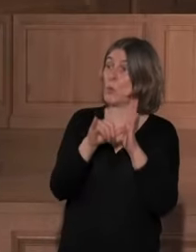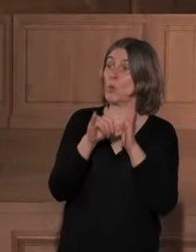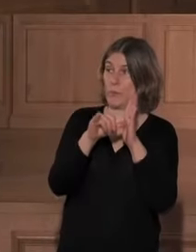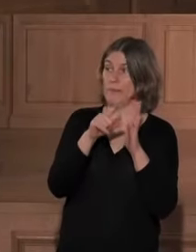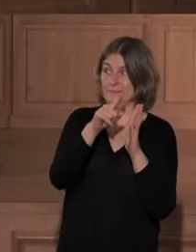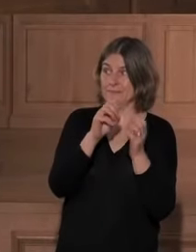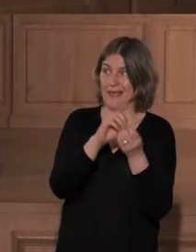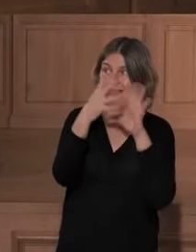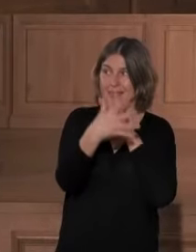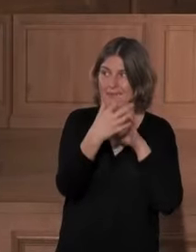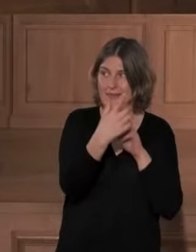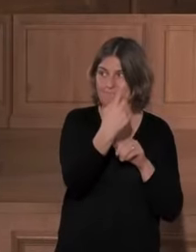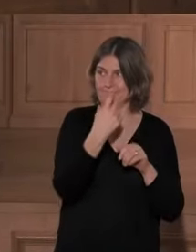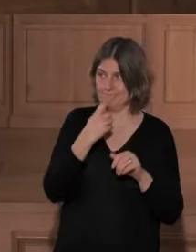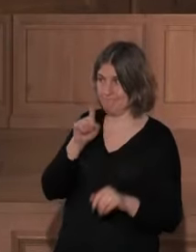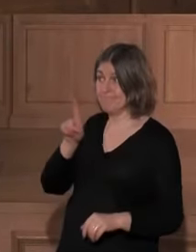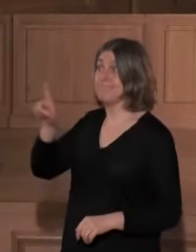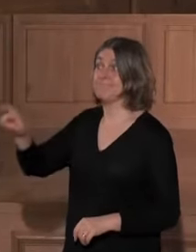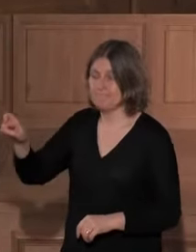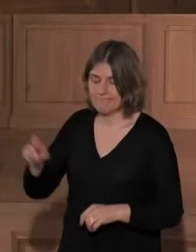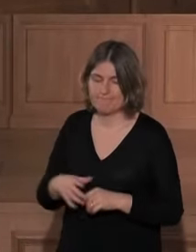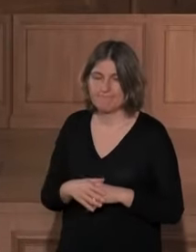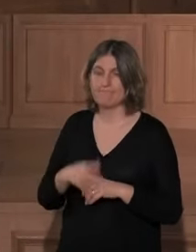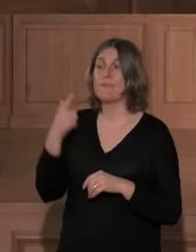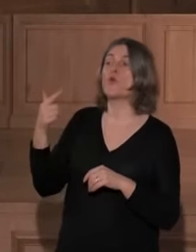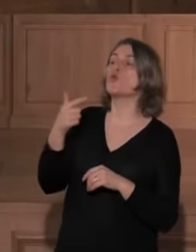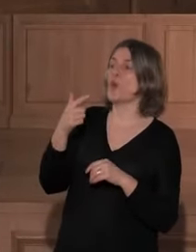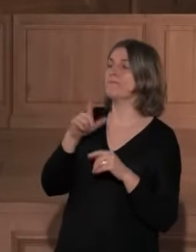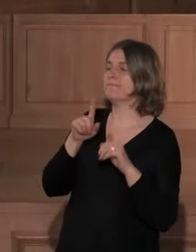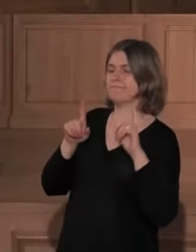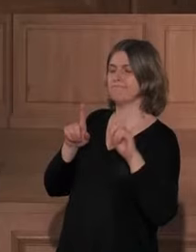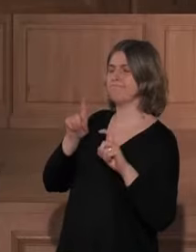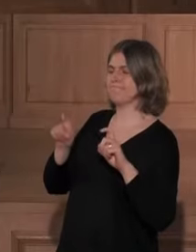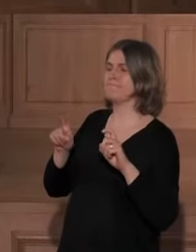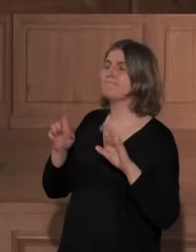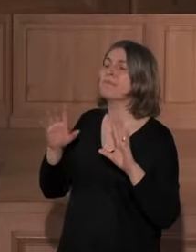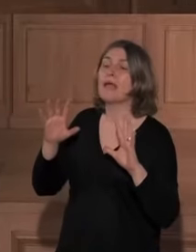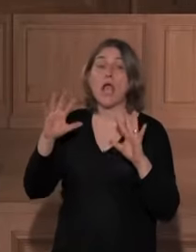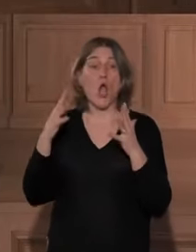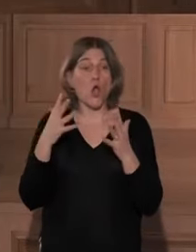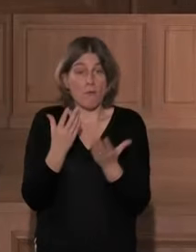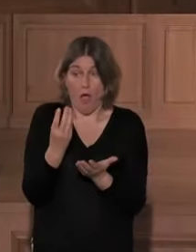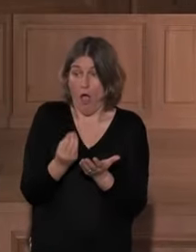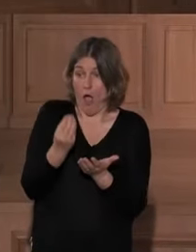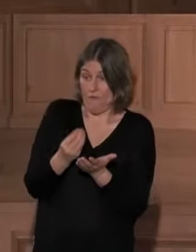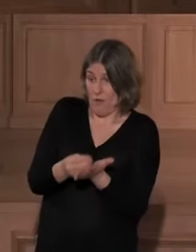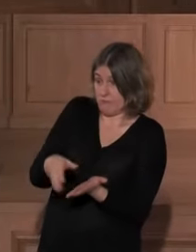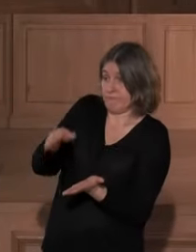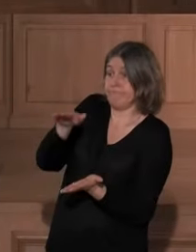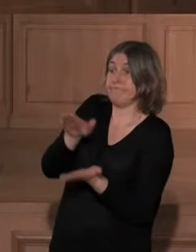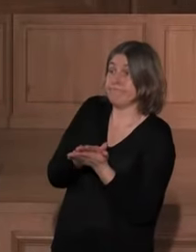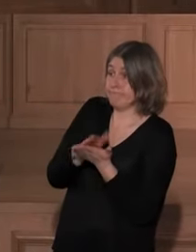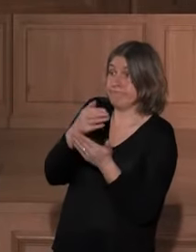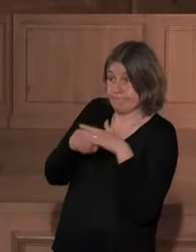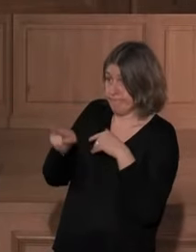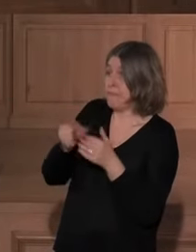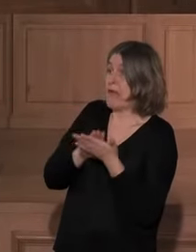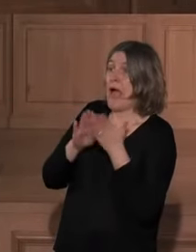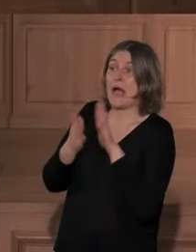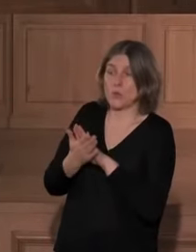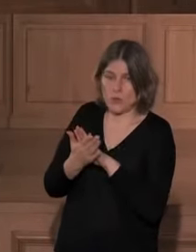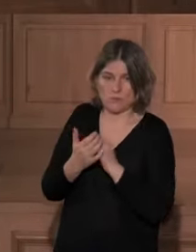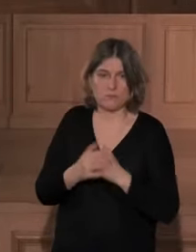Internet. Comment, deux questions complémentaires, je les pose en même temps. Comment nous pouvons inscrire un enfant en situation de handicap au silence des justes ?